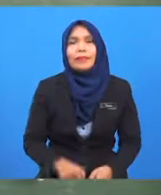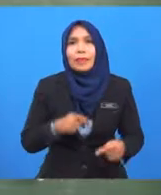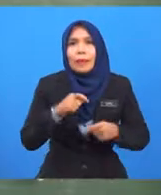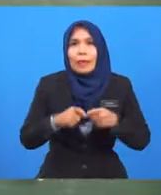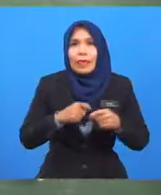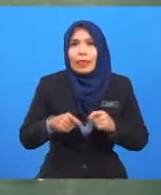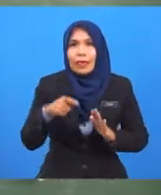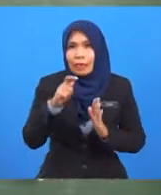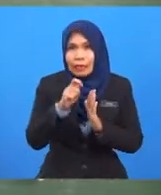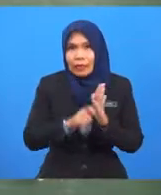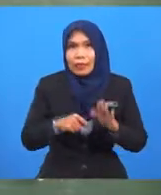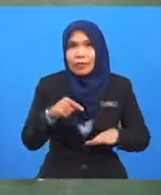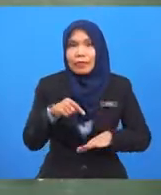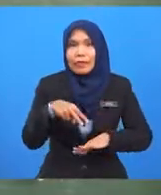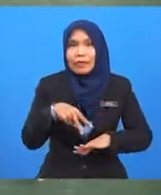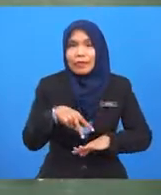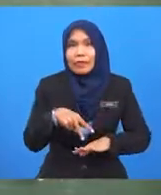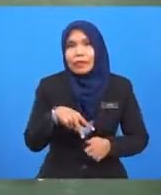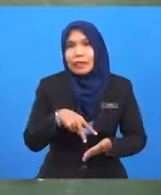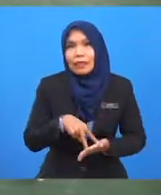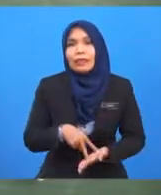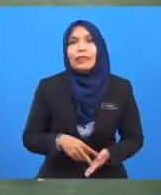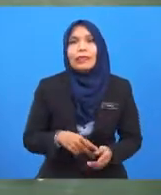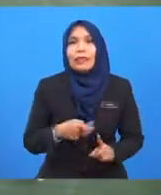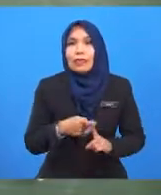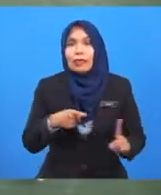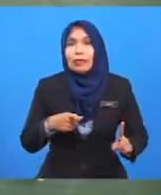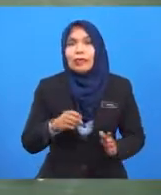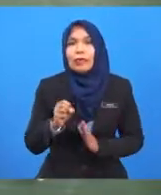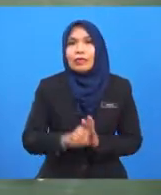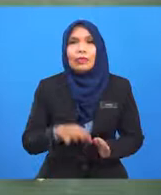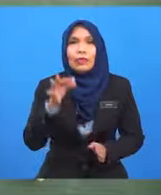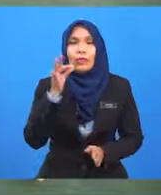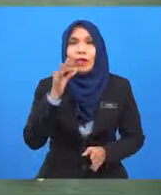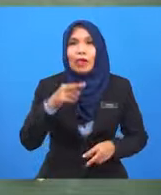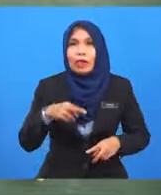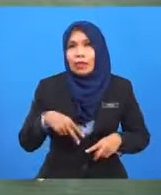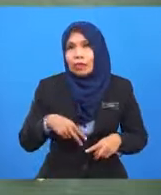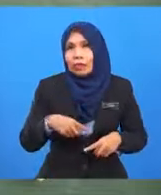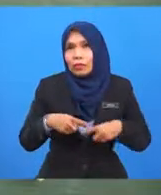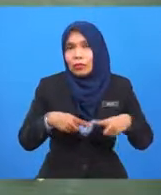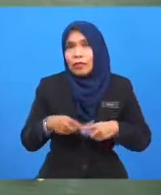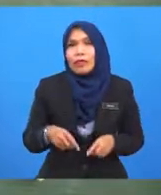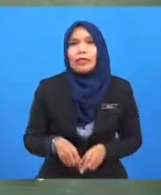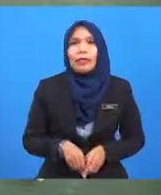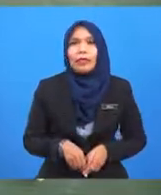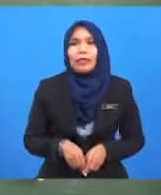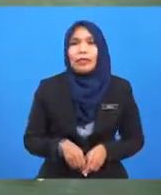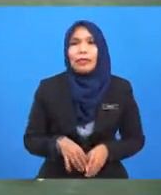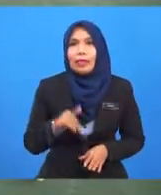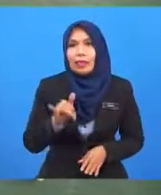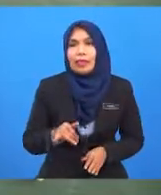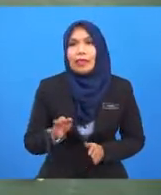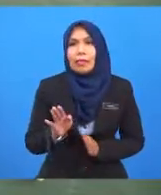Takal terdiri daripada sebuah roda beralur yang boleh bergerak bebas.